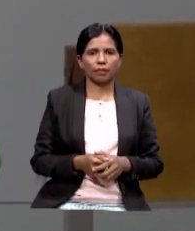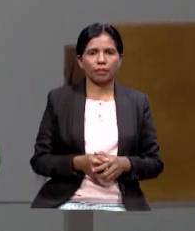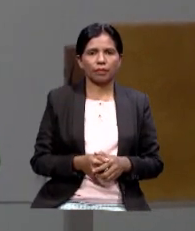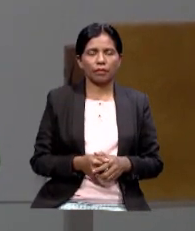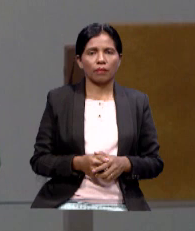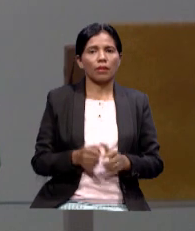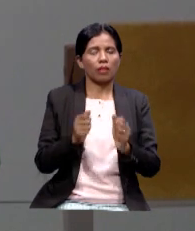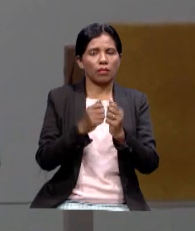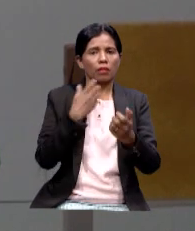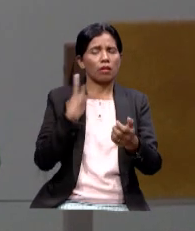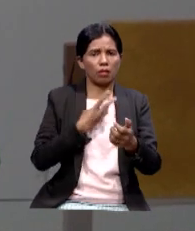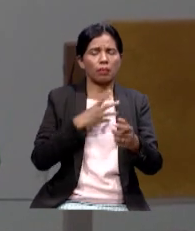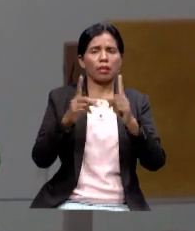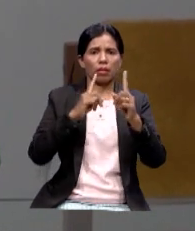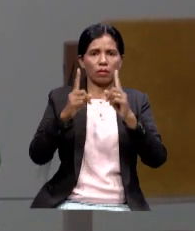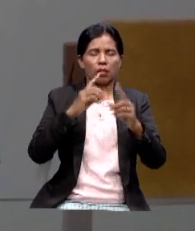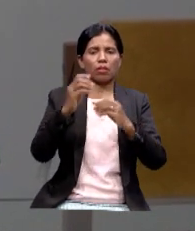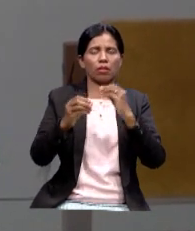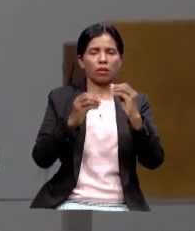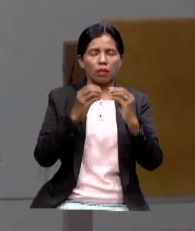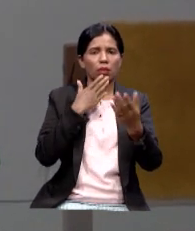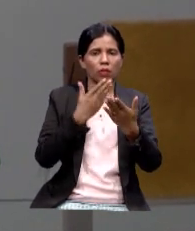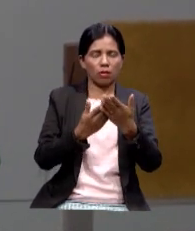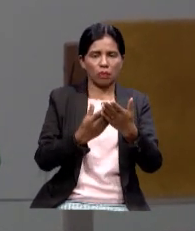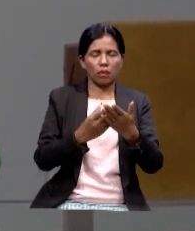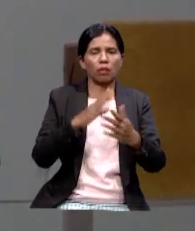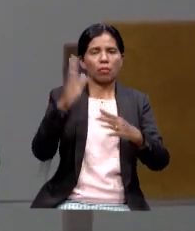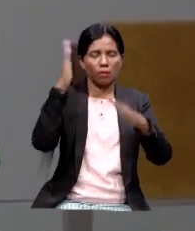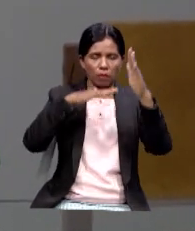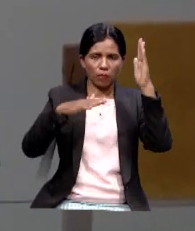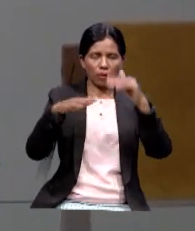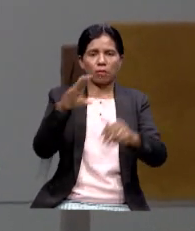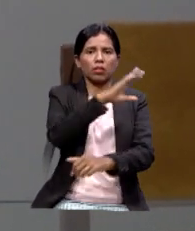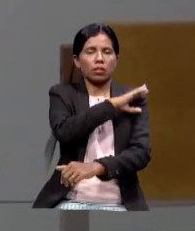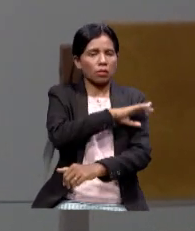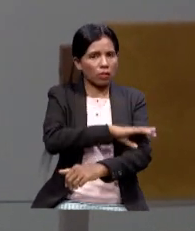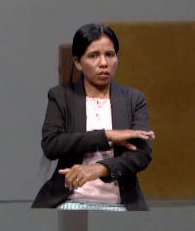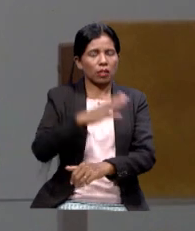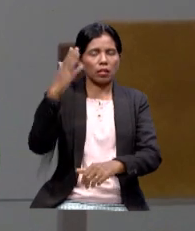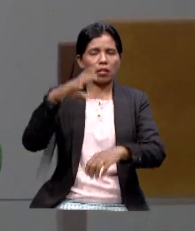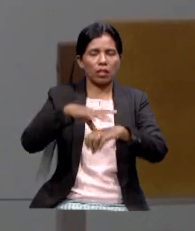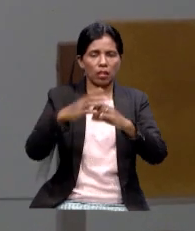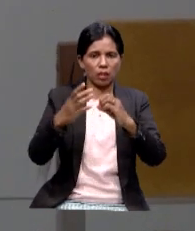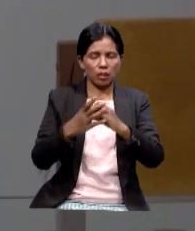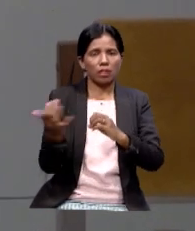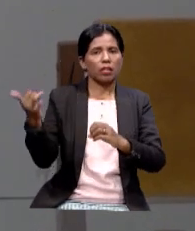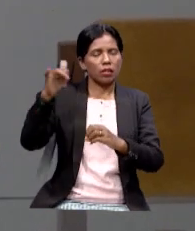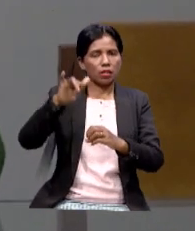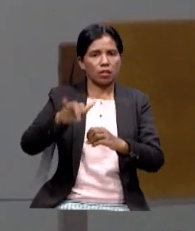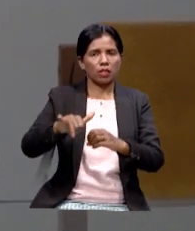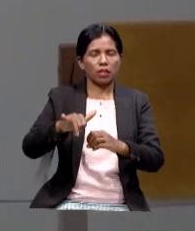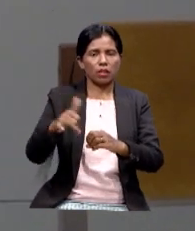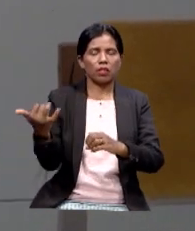Ronia, a minha colher de Liuba, questões, problemas, segurança regional. E assim era na região, bolo,